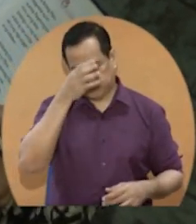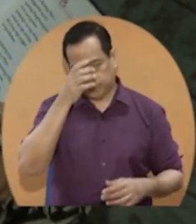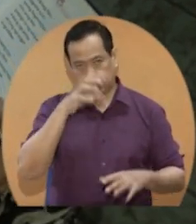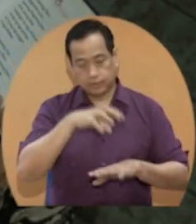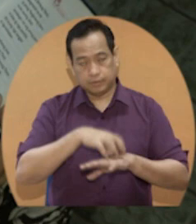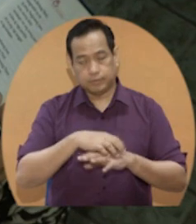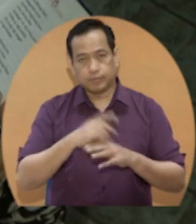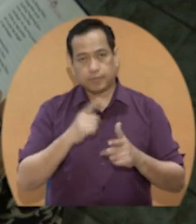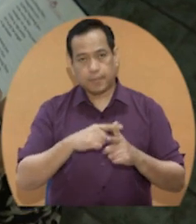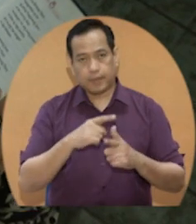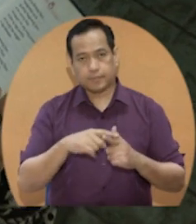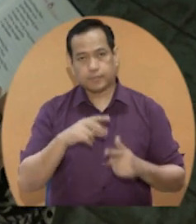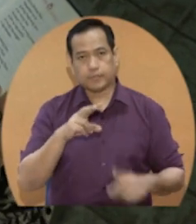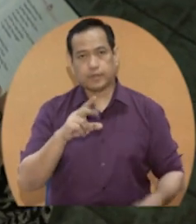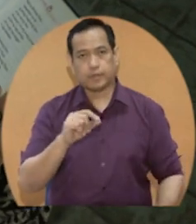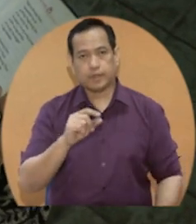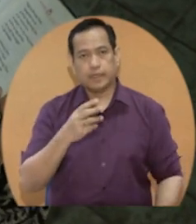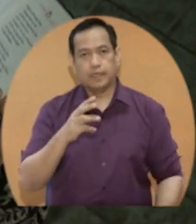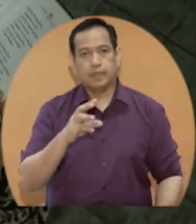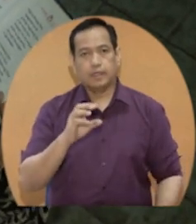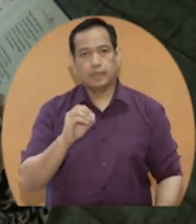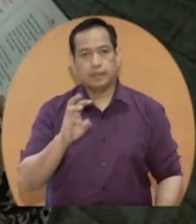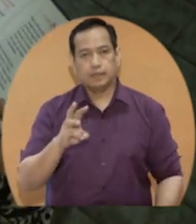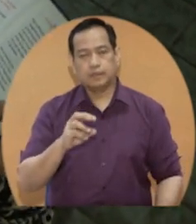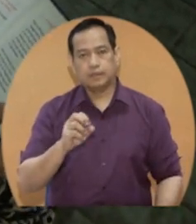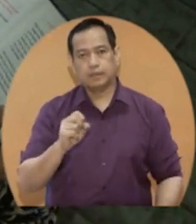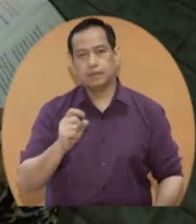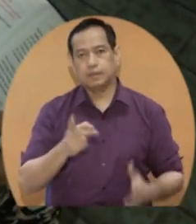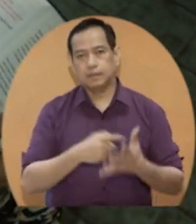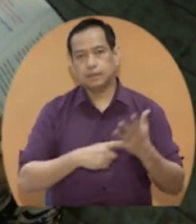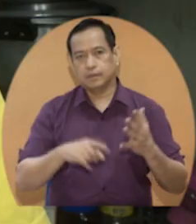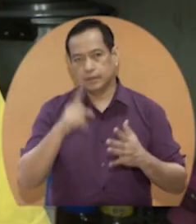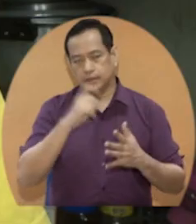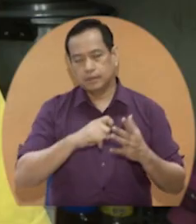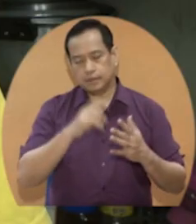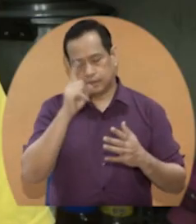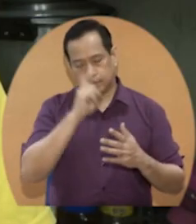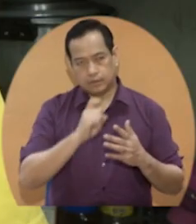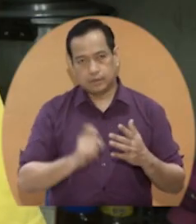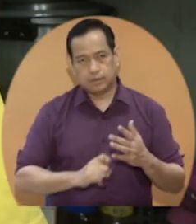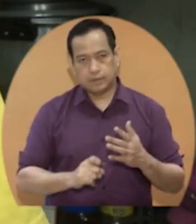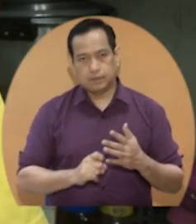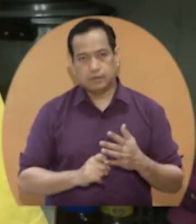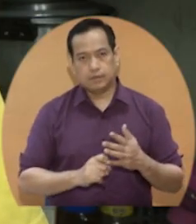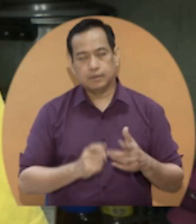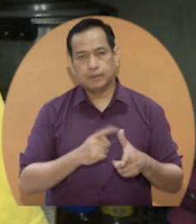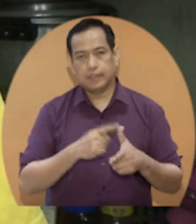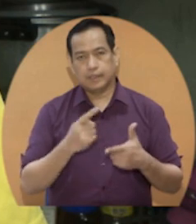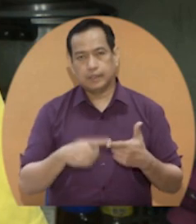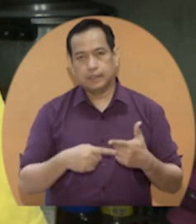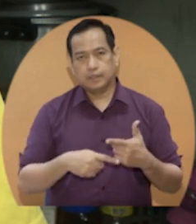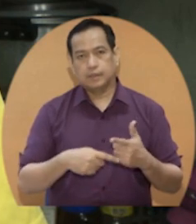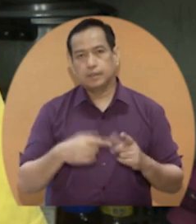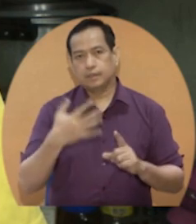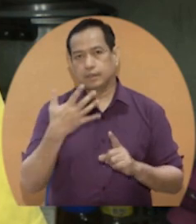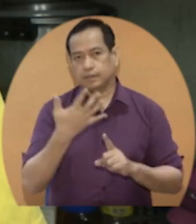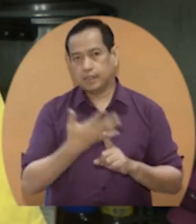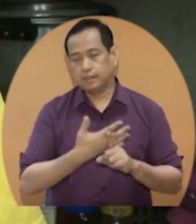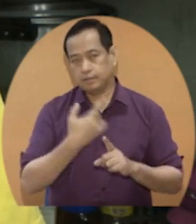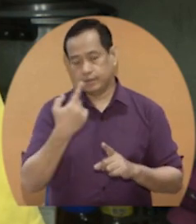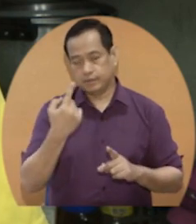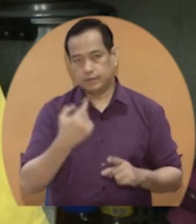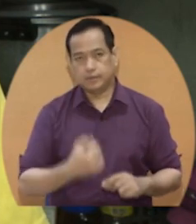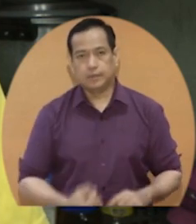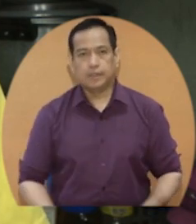yung 2006 po, dalawa kasarian niya tsaka mabilis tumanda po. Tapos yung isa po, 5 months